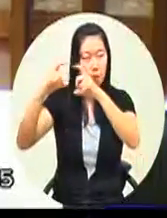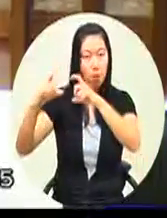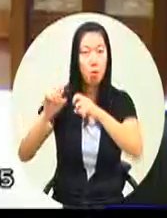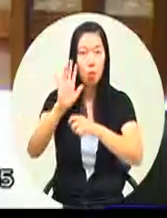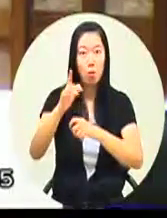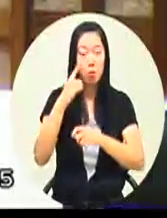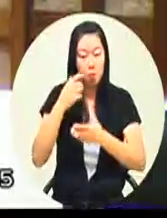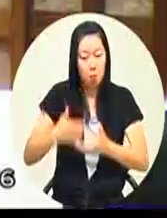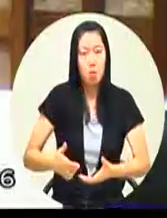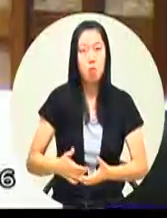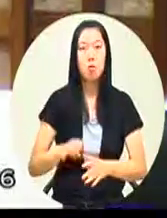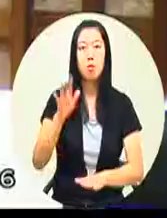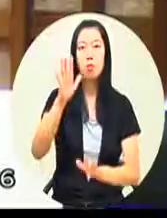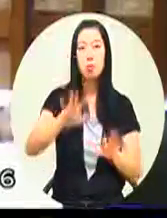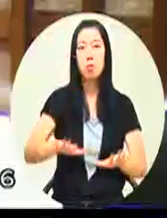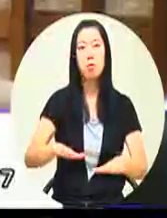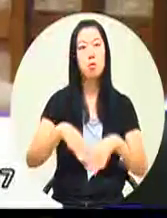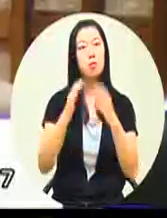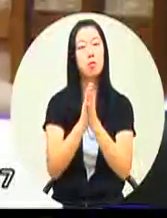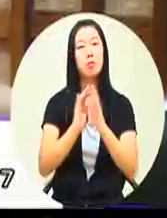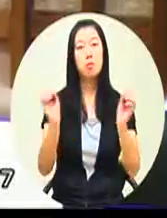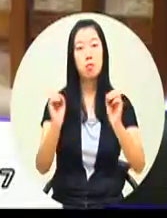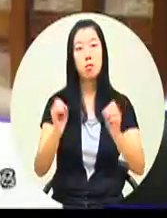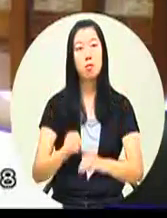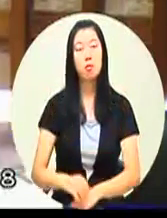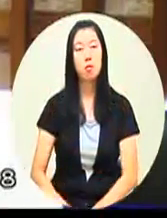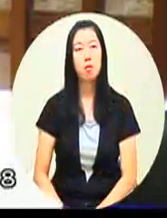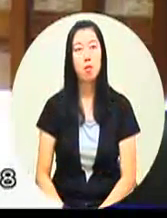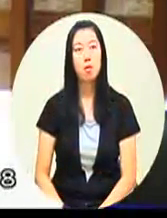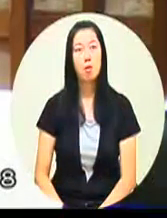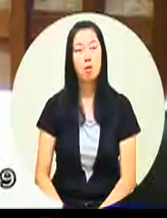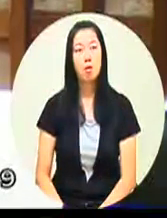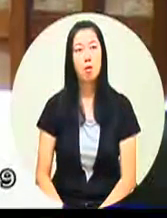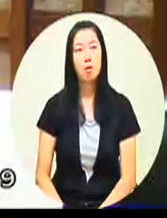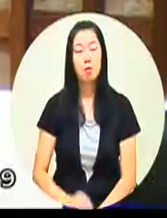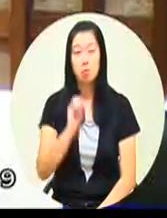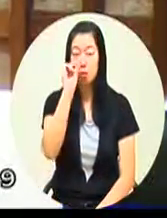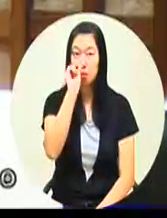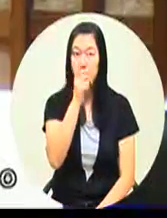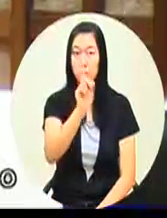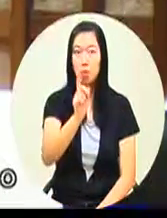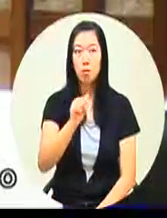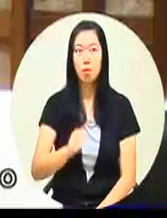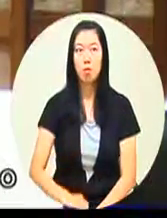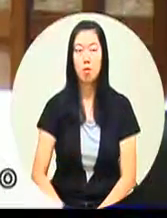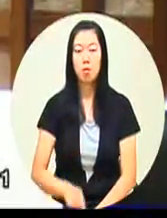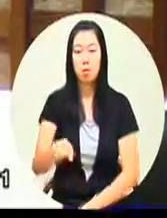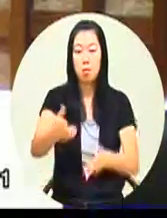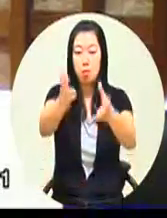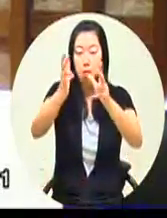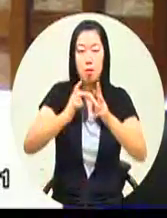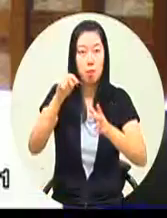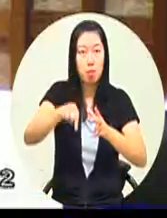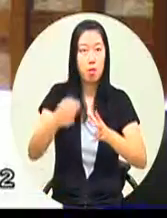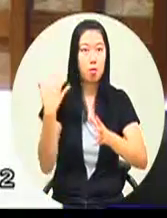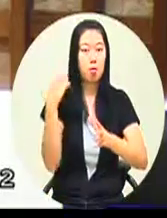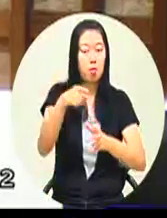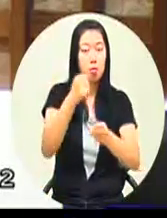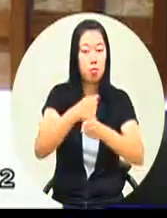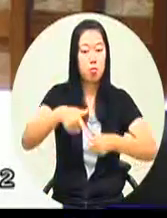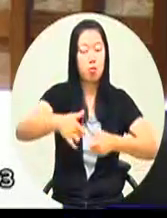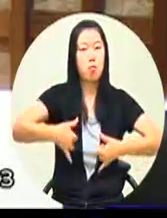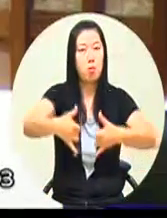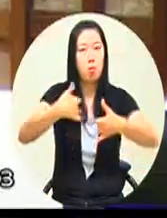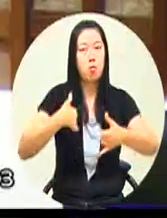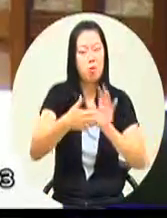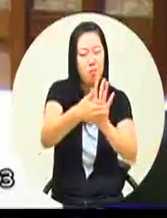注意嘛，即届拢无啊，因为我感觉讲叫甲嘛无意思啊嘛，尤其我咧讲的中德桥迄个所在，当时要做一条路，我就一直